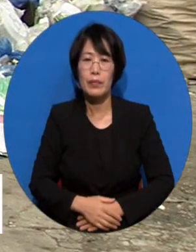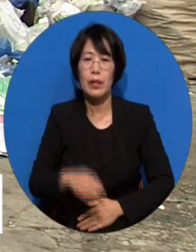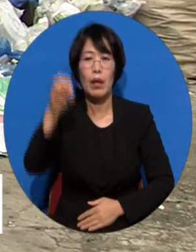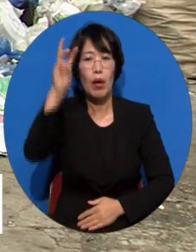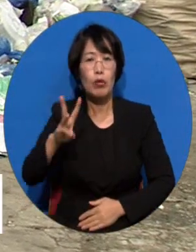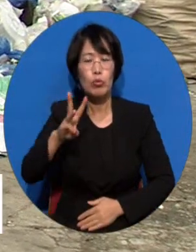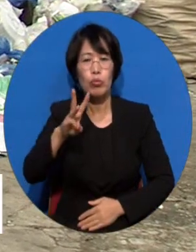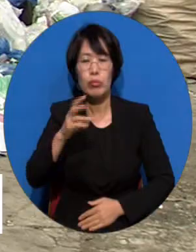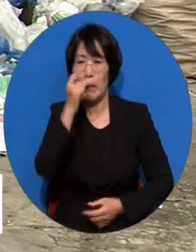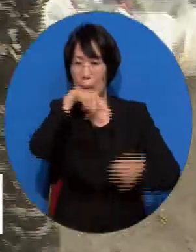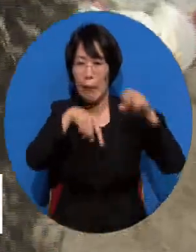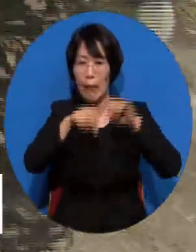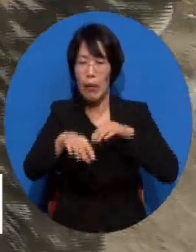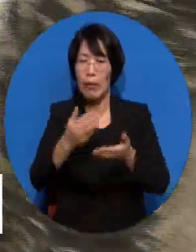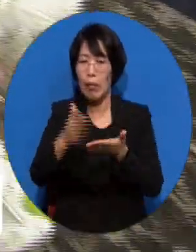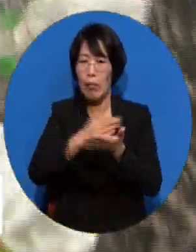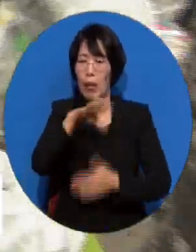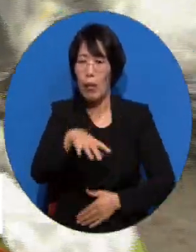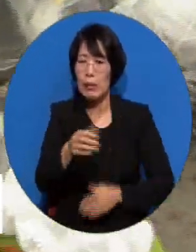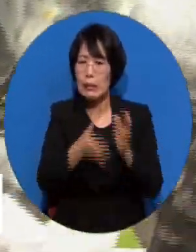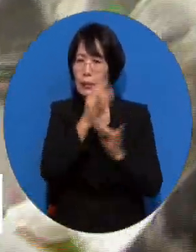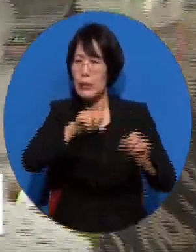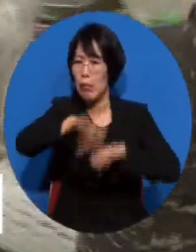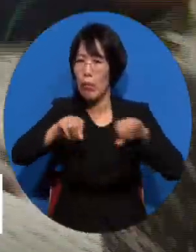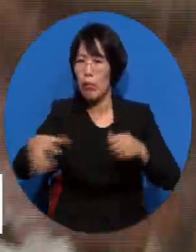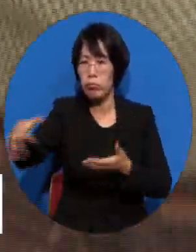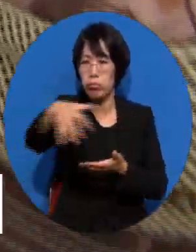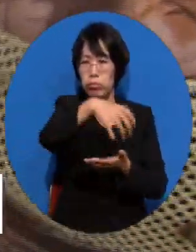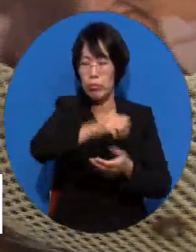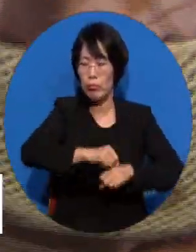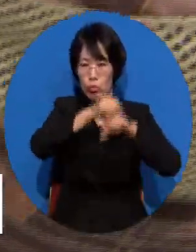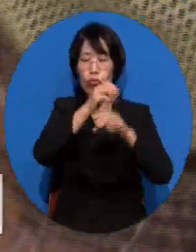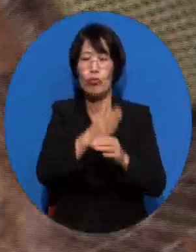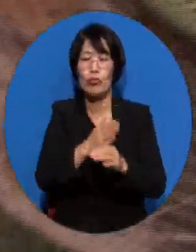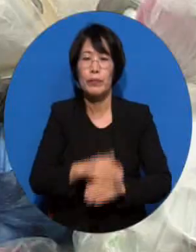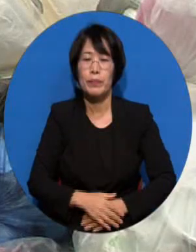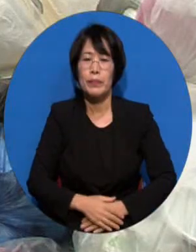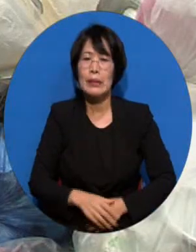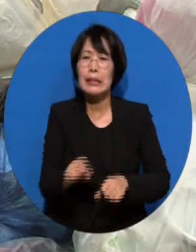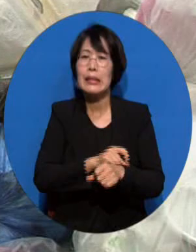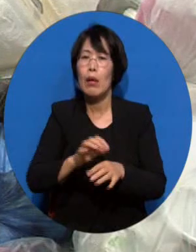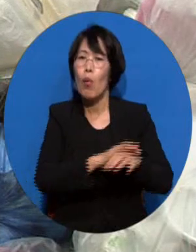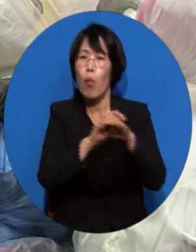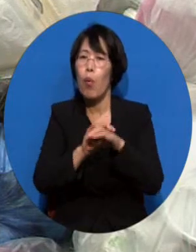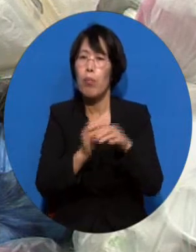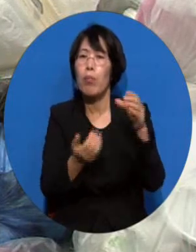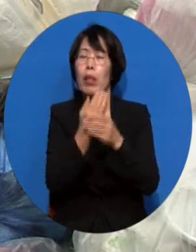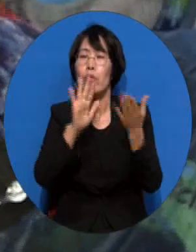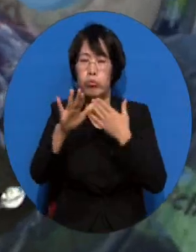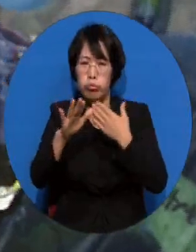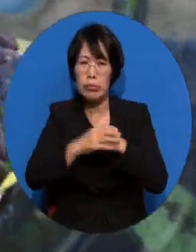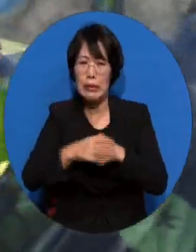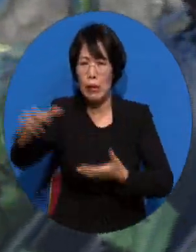광주의 한 재활용 선별장. 시민들이 내다버린 재활용 쓰레기가 수북하게 쌓여 있습니다. 특히 코로나19 이후로는